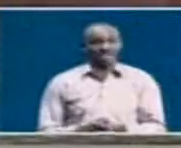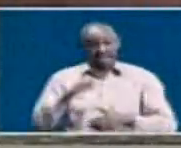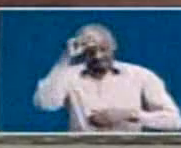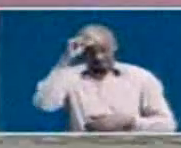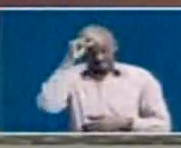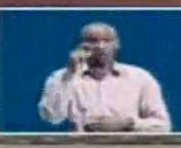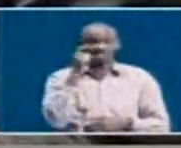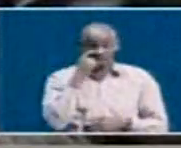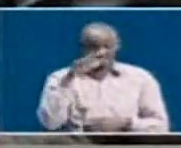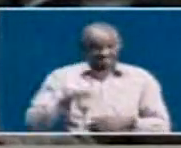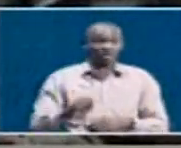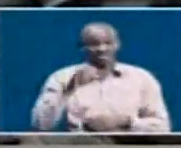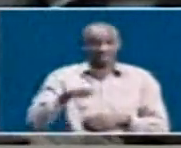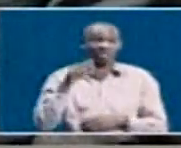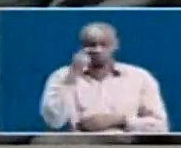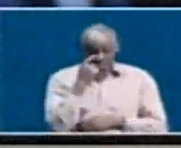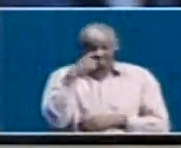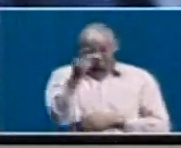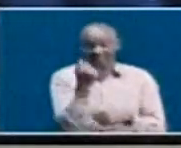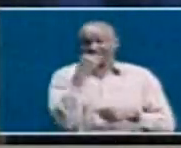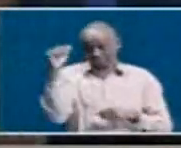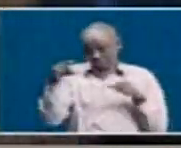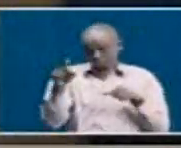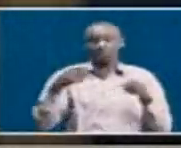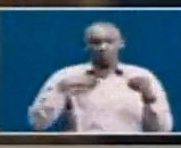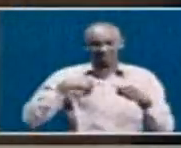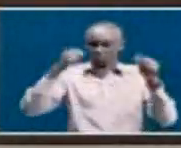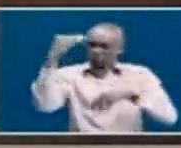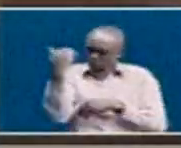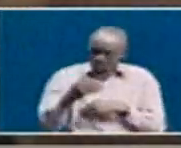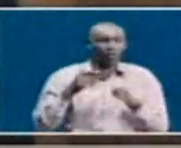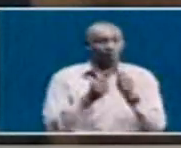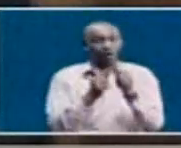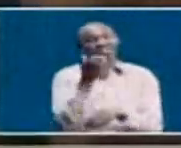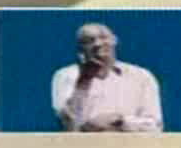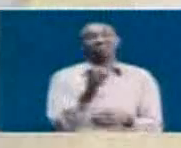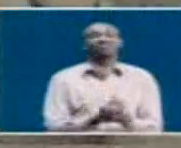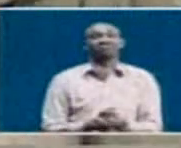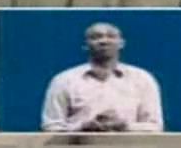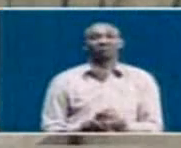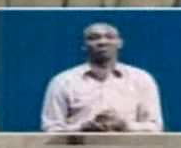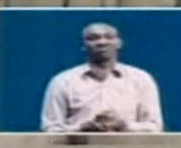serikali ya Sudan Kusini na upande wa waasi wa Riek Machar wakubali kusitisha mapigano nchini humo.